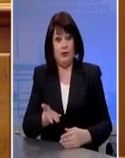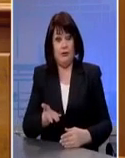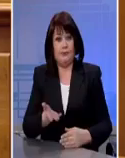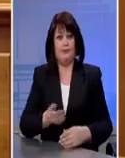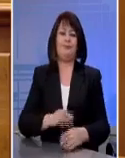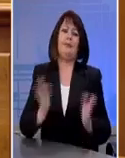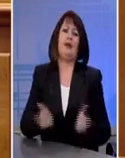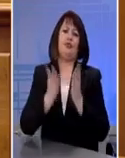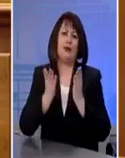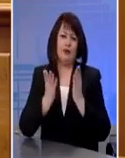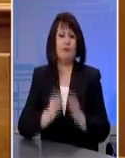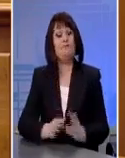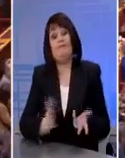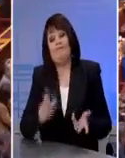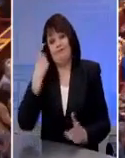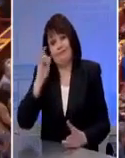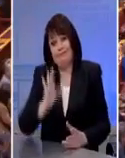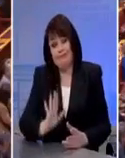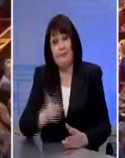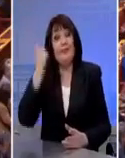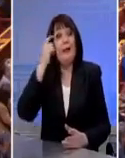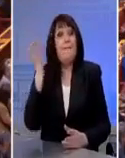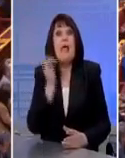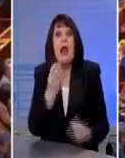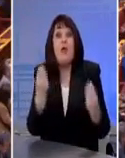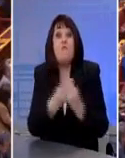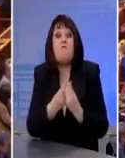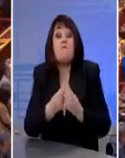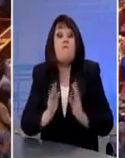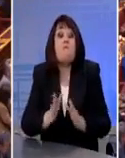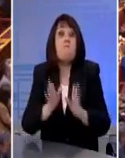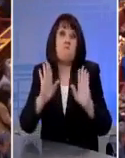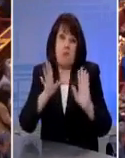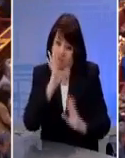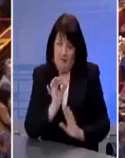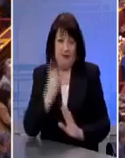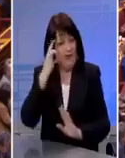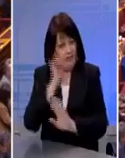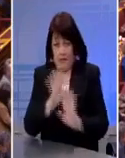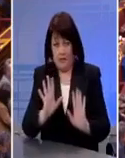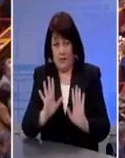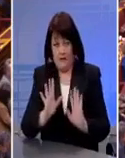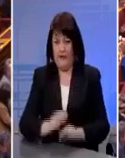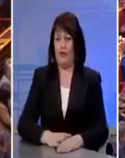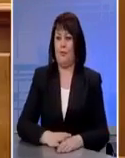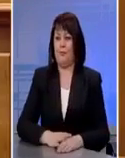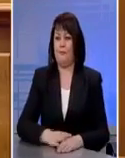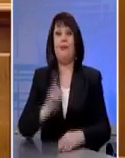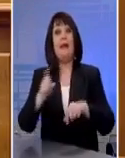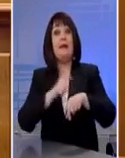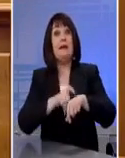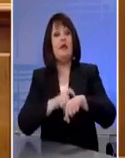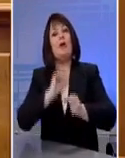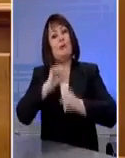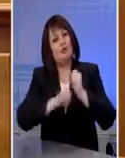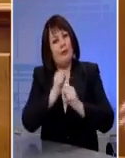Εν πάση περιπτώσει, δεν ξέρω με τι μυαλό βαδίζετε κάποιοι, ειλικρινά. Και την ώρα που επιδιώκουμε